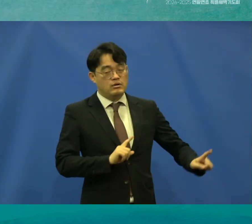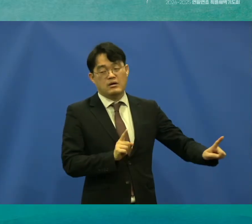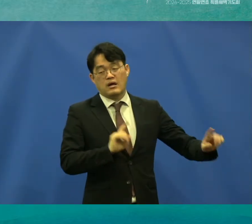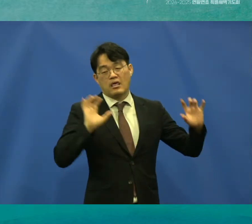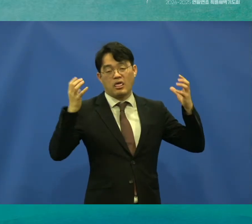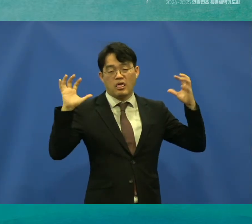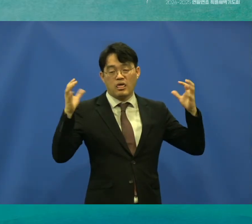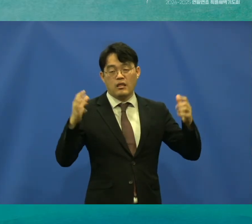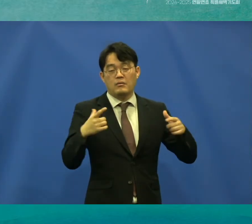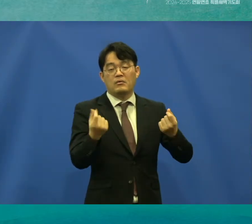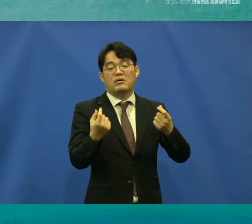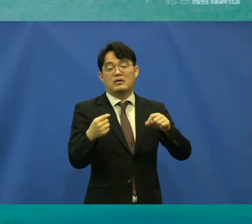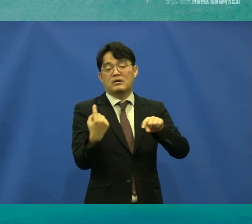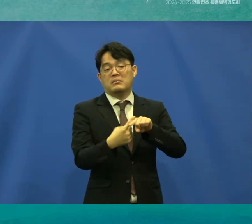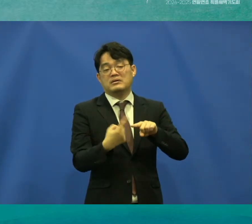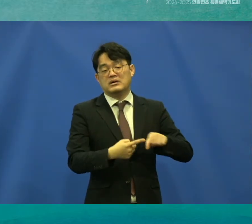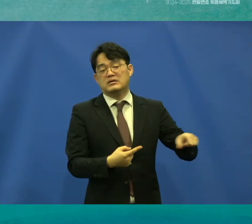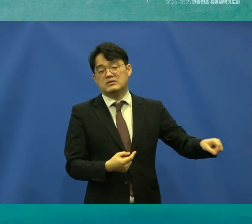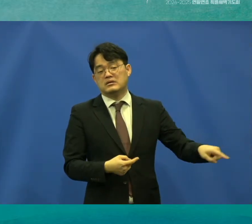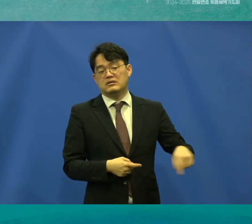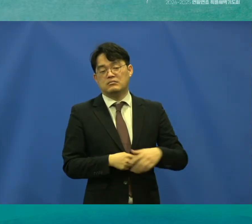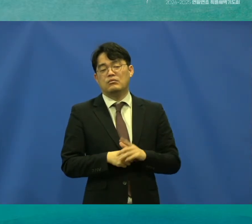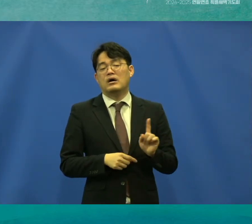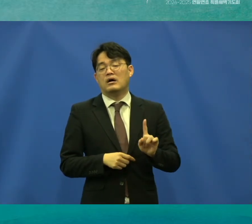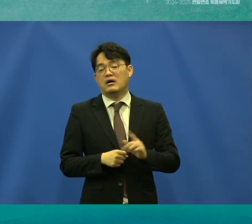유치해요. 유치찬란해져요.